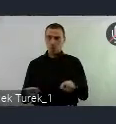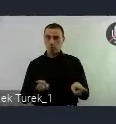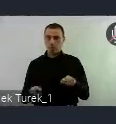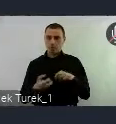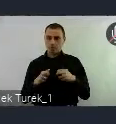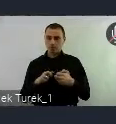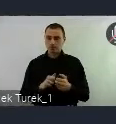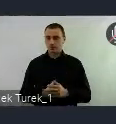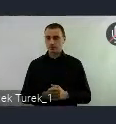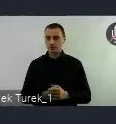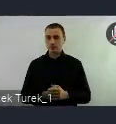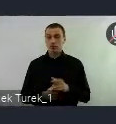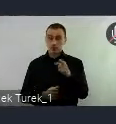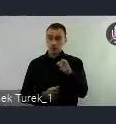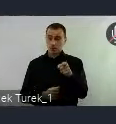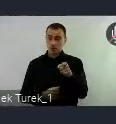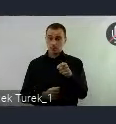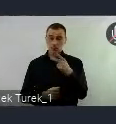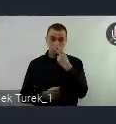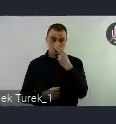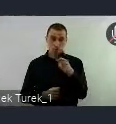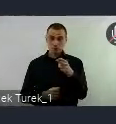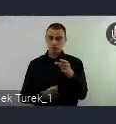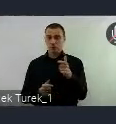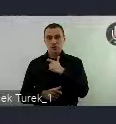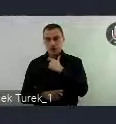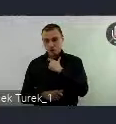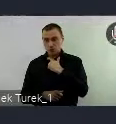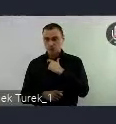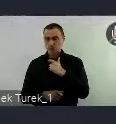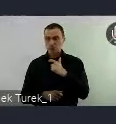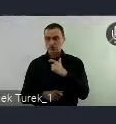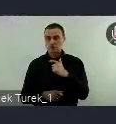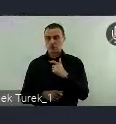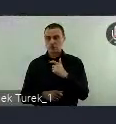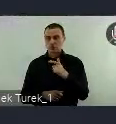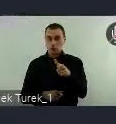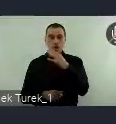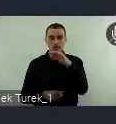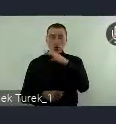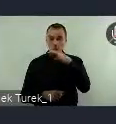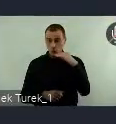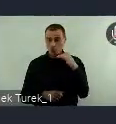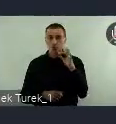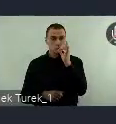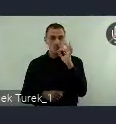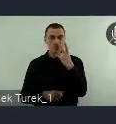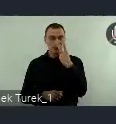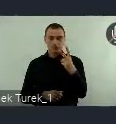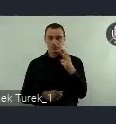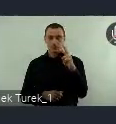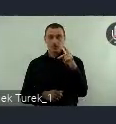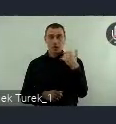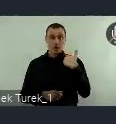albo coś takiego albo coś takiego to znacznie łatwiej zlokalizować tą tą białą